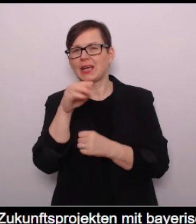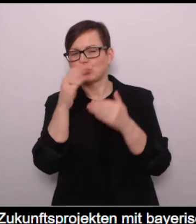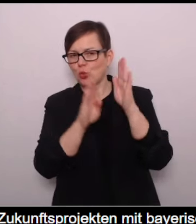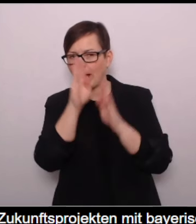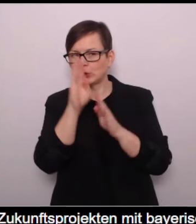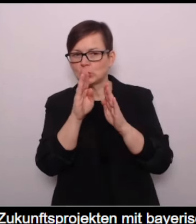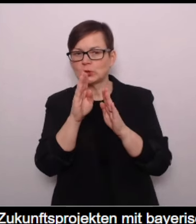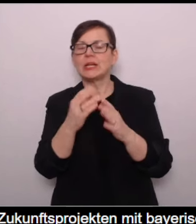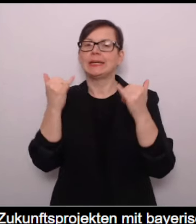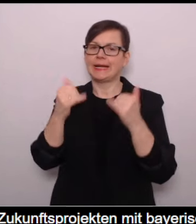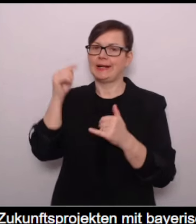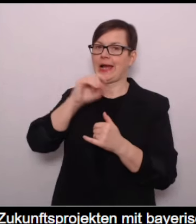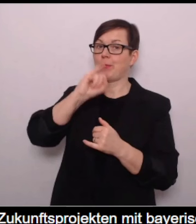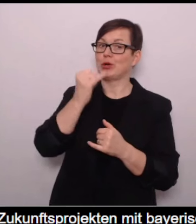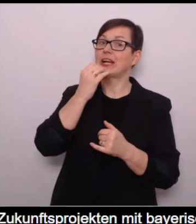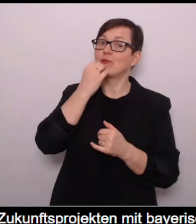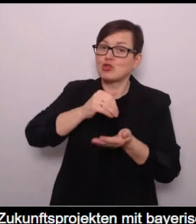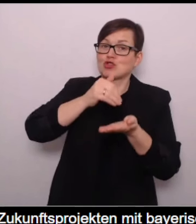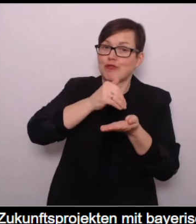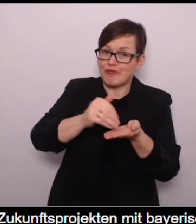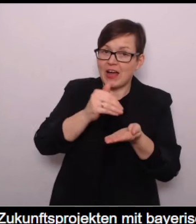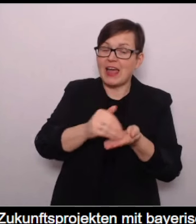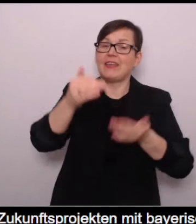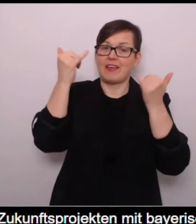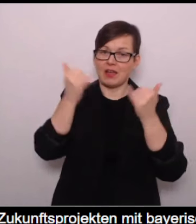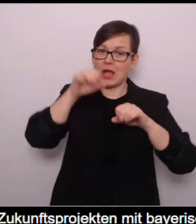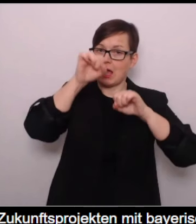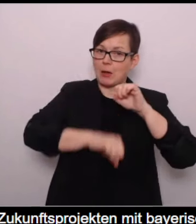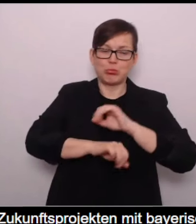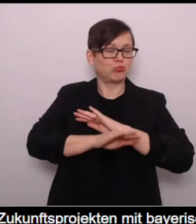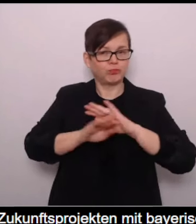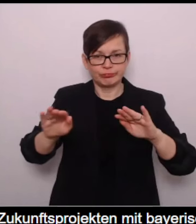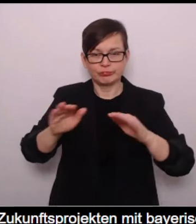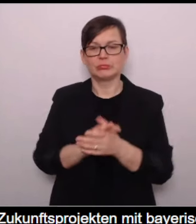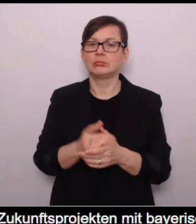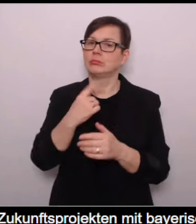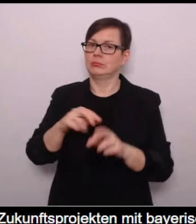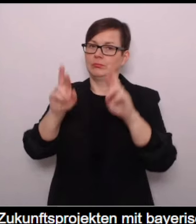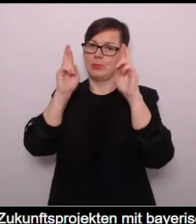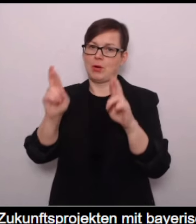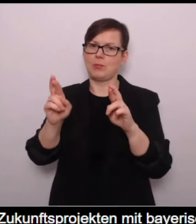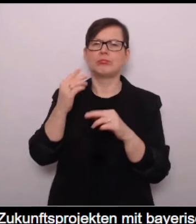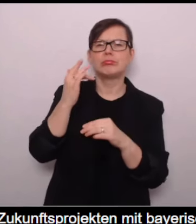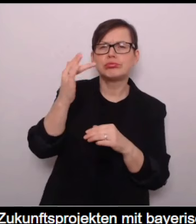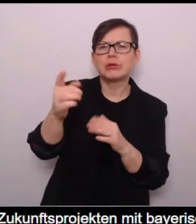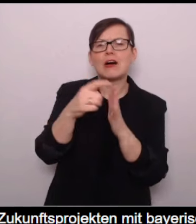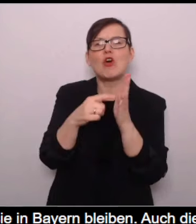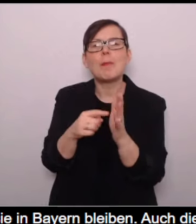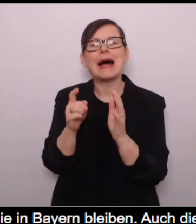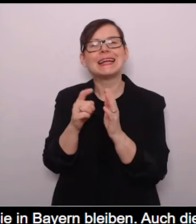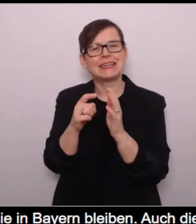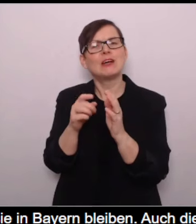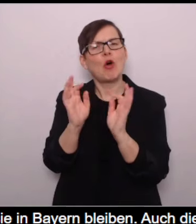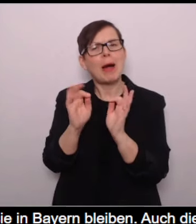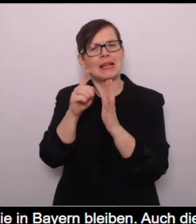Abstimmen beim Windkraftprojekt in Mehring. Ja, wir wollen dieses Projekt weiterführen. Wir hoffen, dass wir am Ende